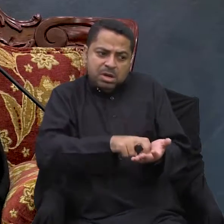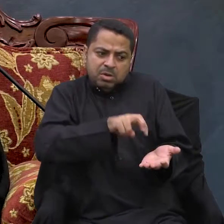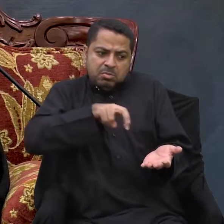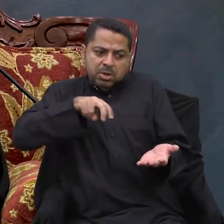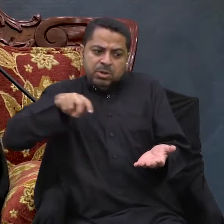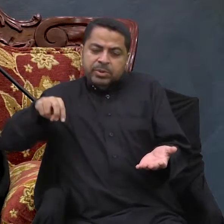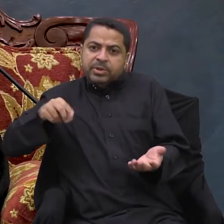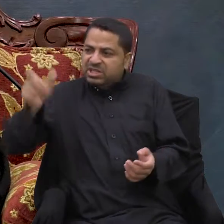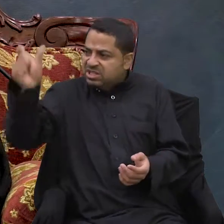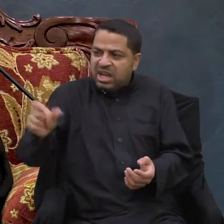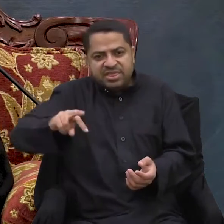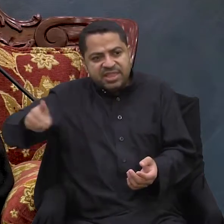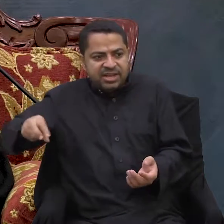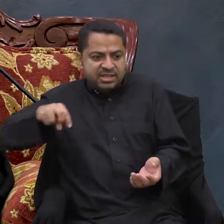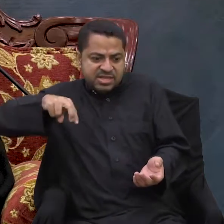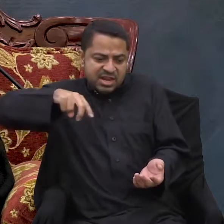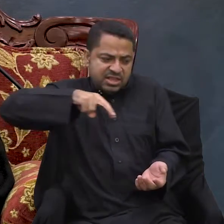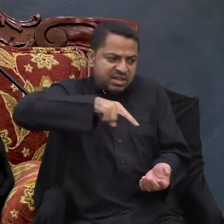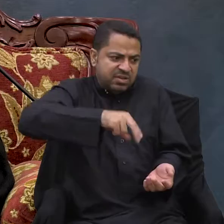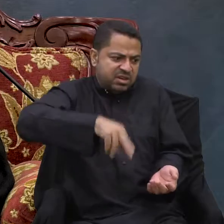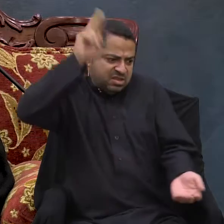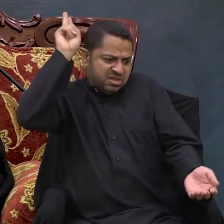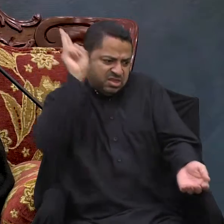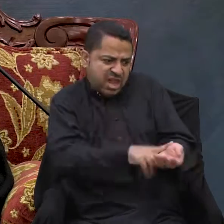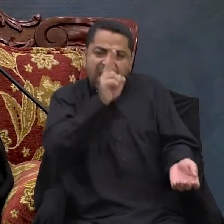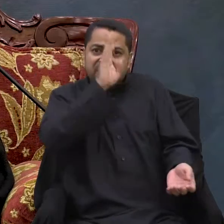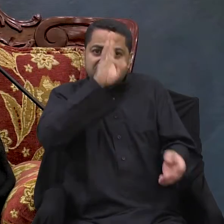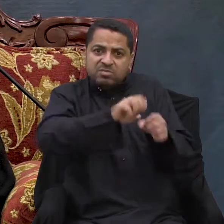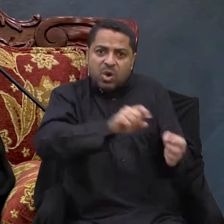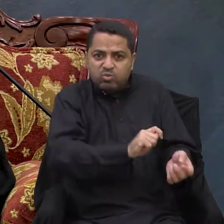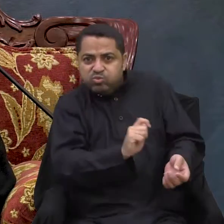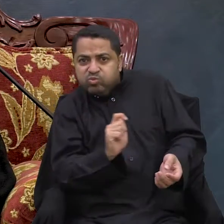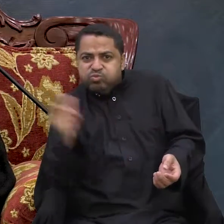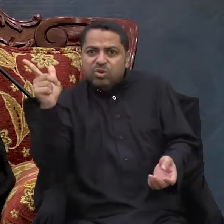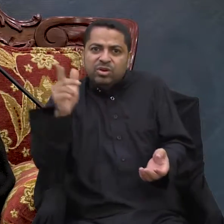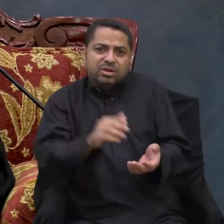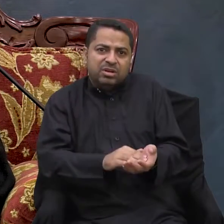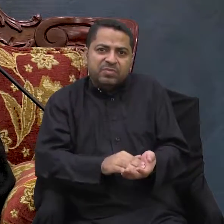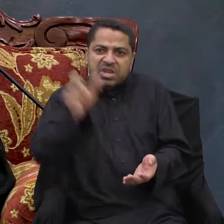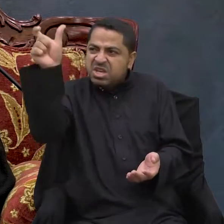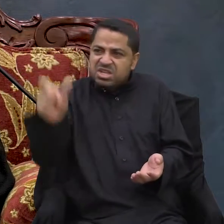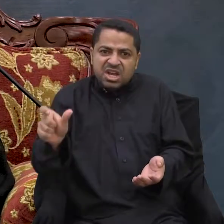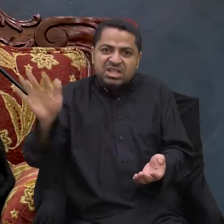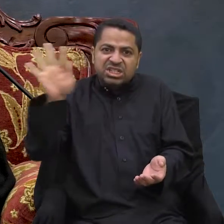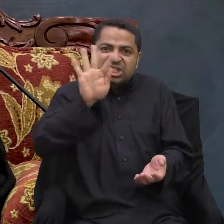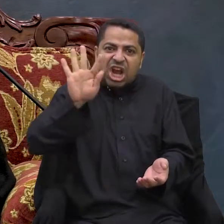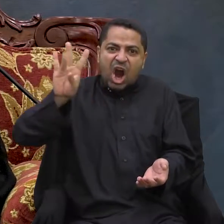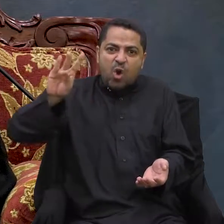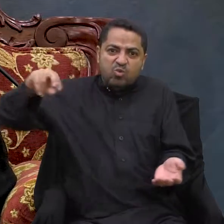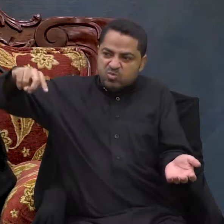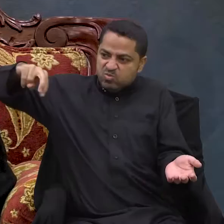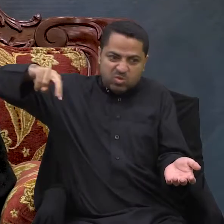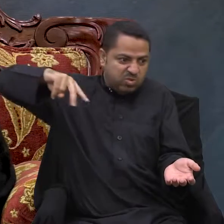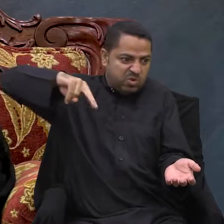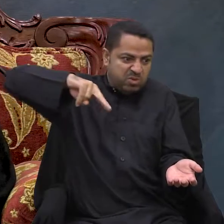وجاء غيره ضرب الإمام ضربة وهرب، إلى أن جاء شمر بن ذي